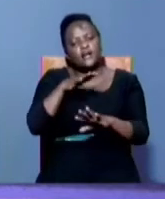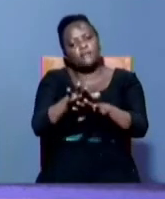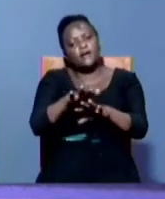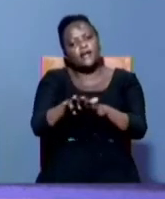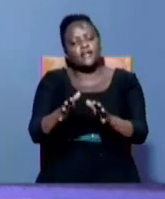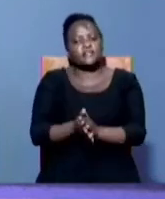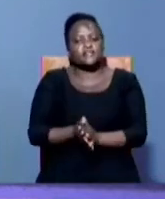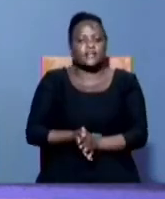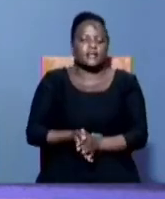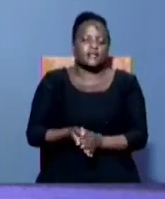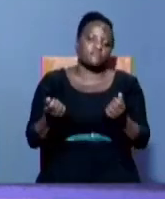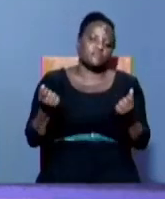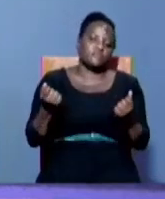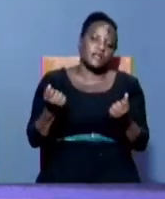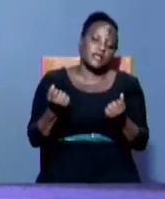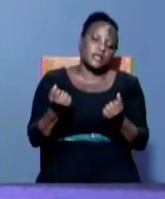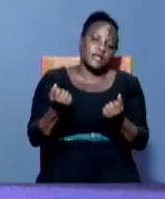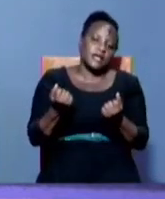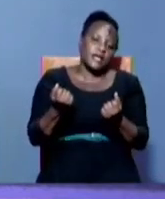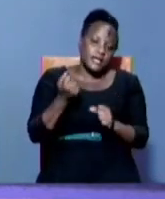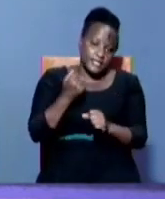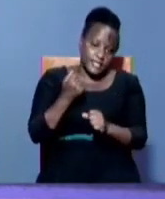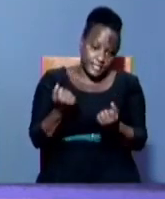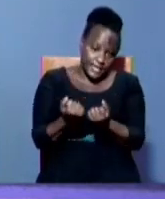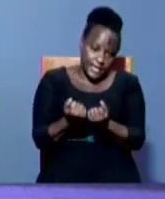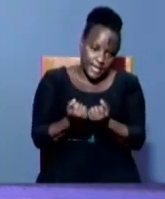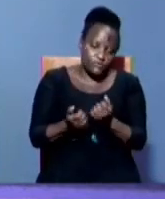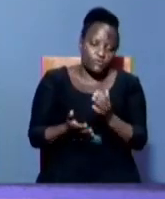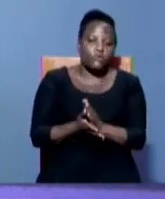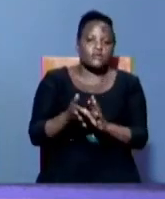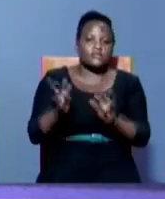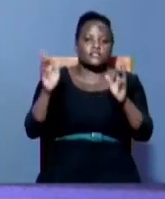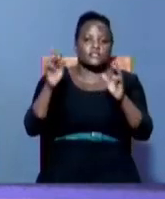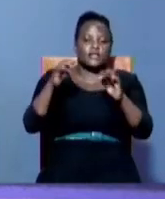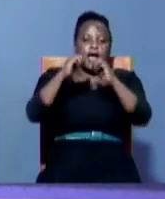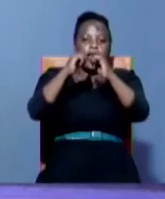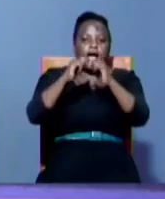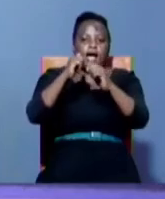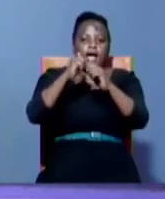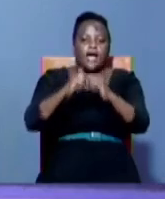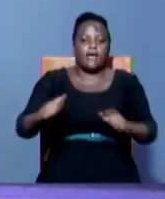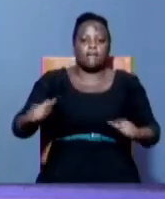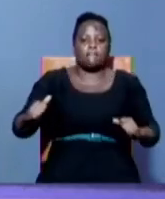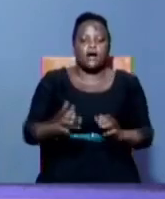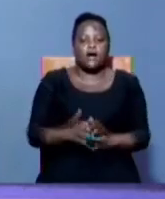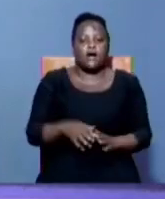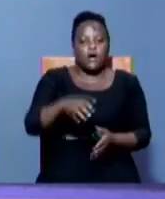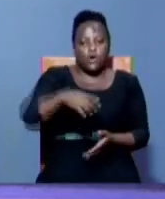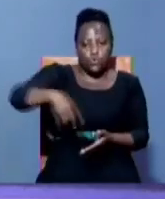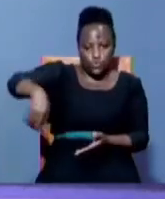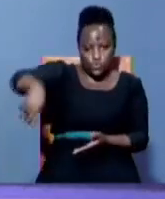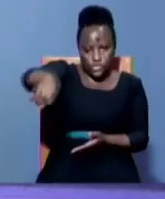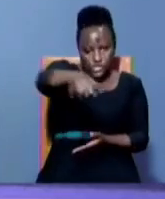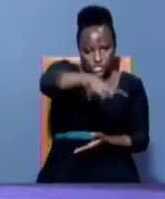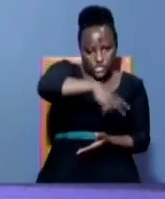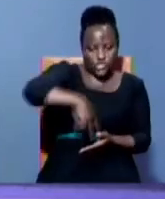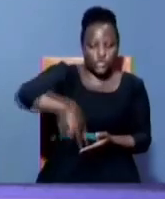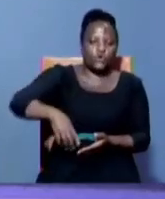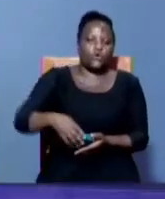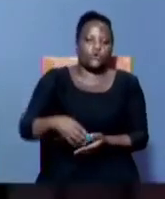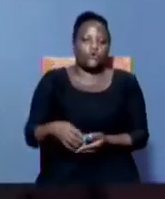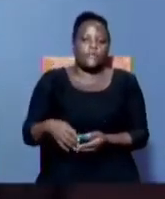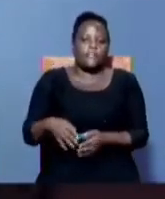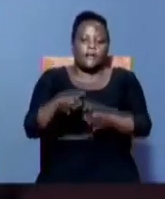akamweleza itakavyotengenezwa kuanzia ile hema, uzio wake, kisha madhabahu ya sadaka ya kuteketezwa, kisha birika